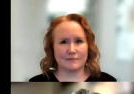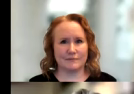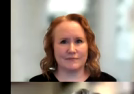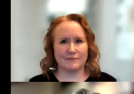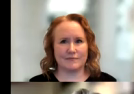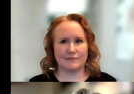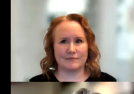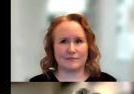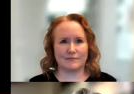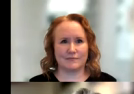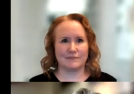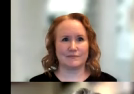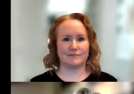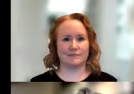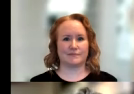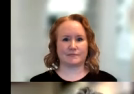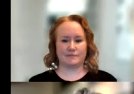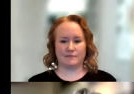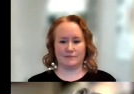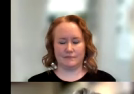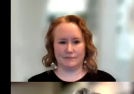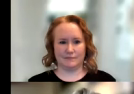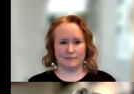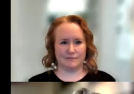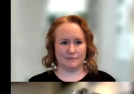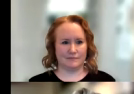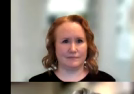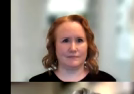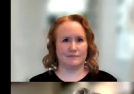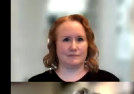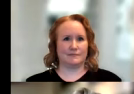ble lagt fram 16.